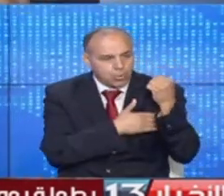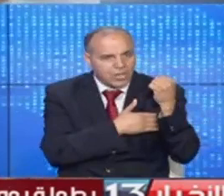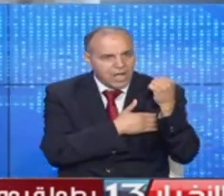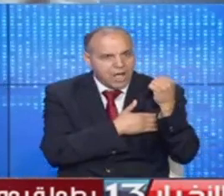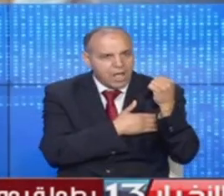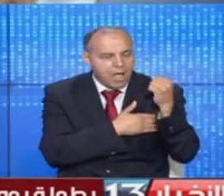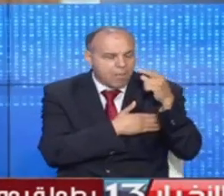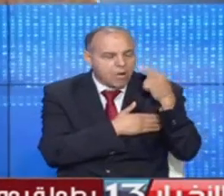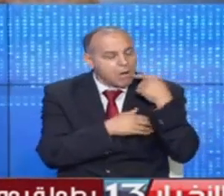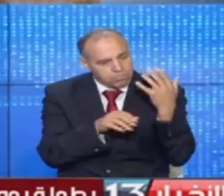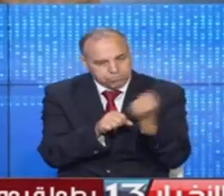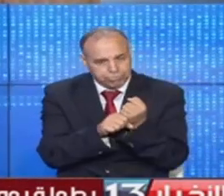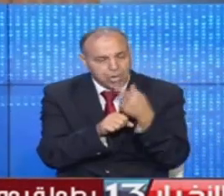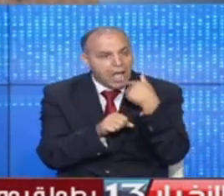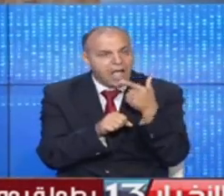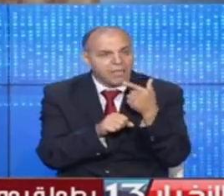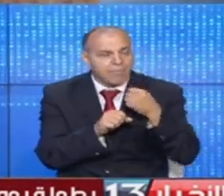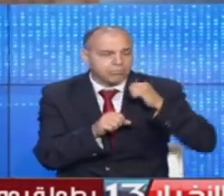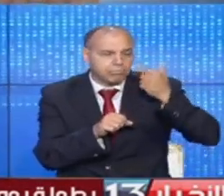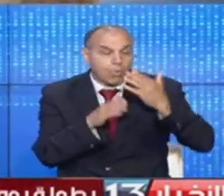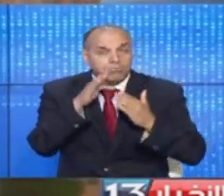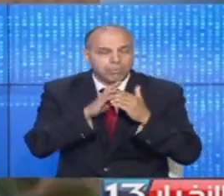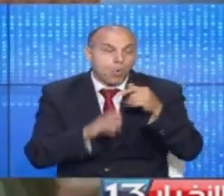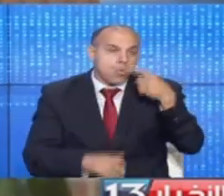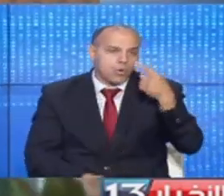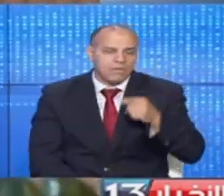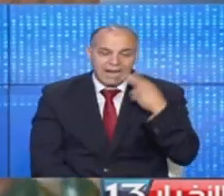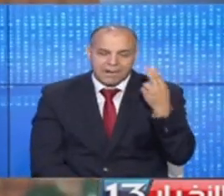الماسترز محققا بذلك الرقم القياسي